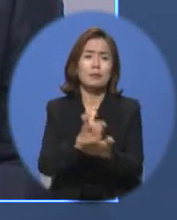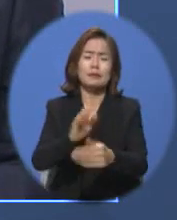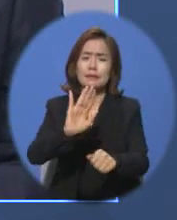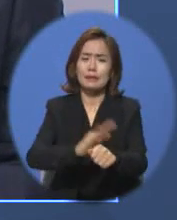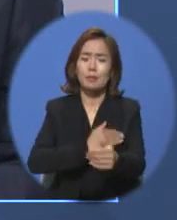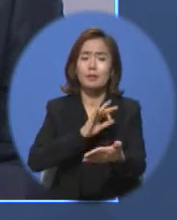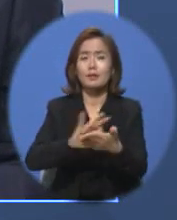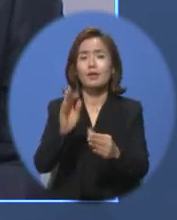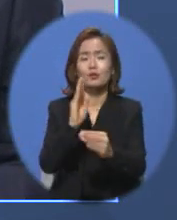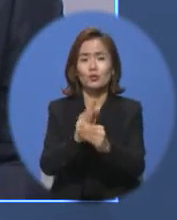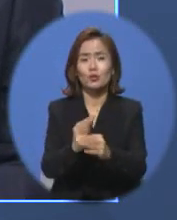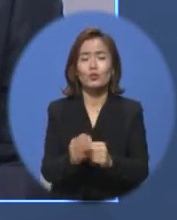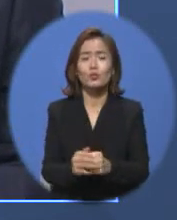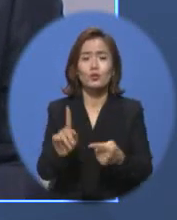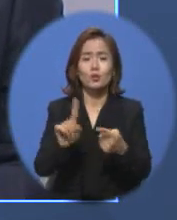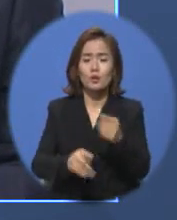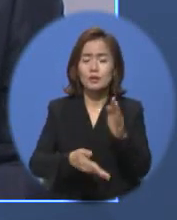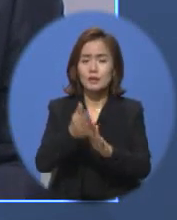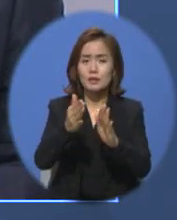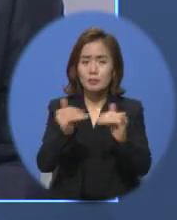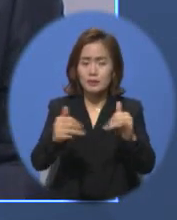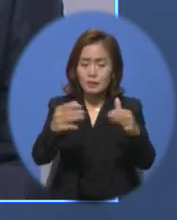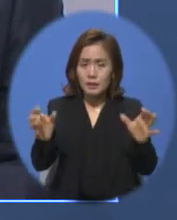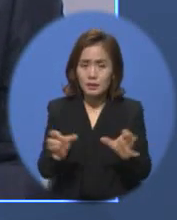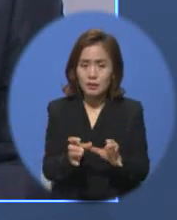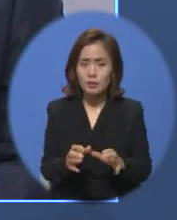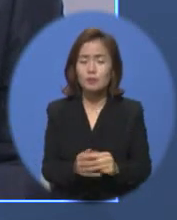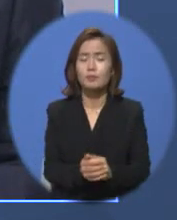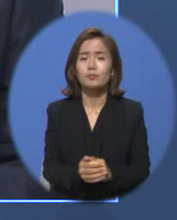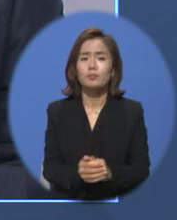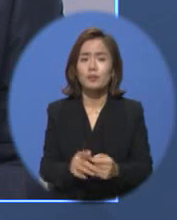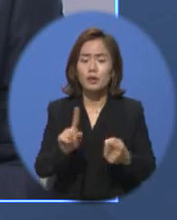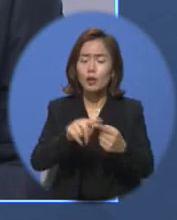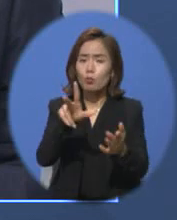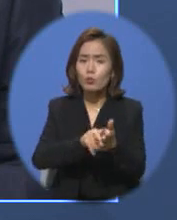.또한, 경제정의를위한시민연합은